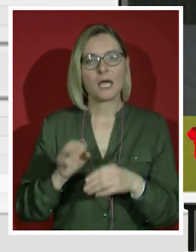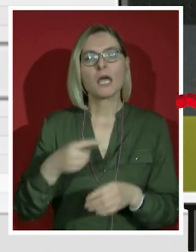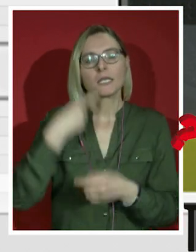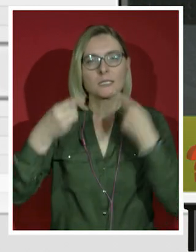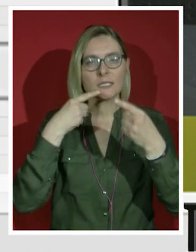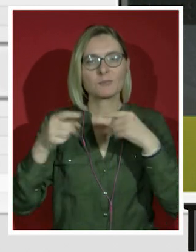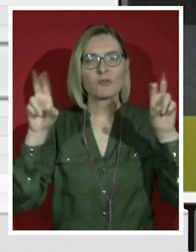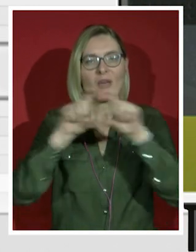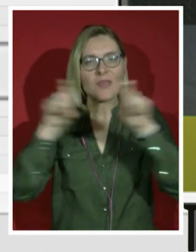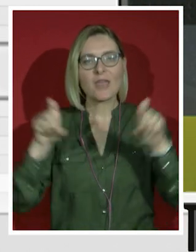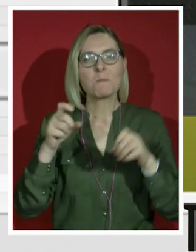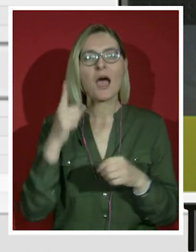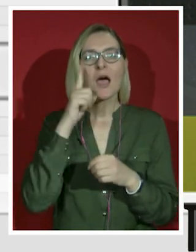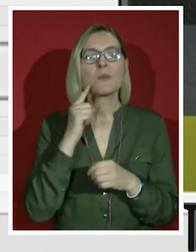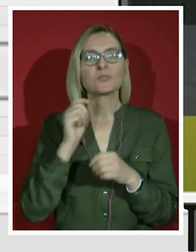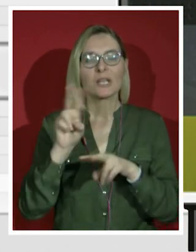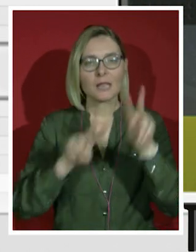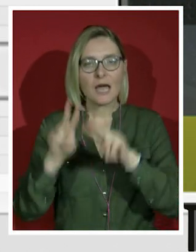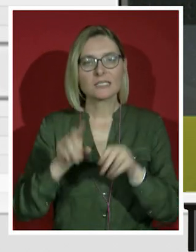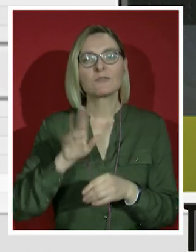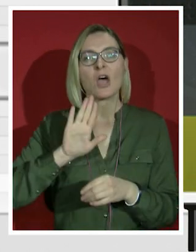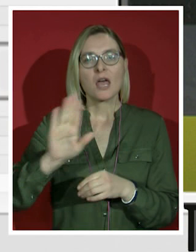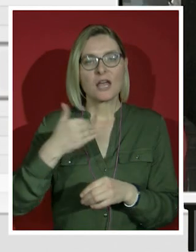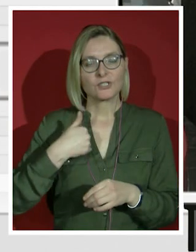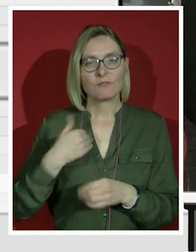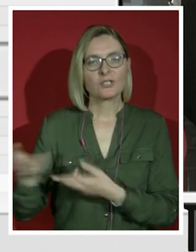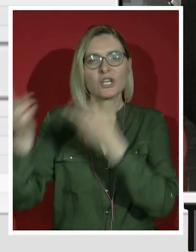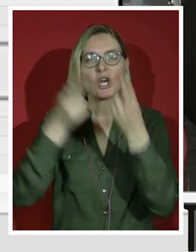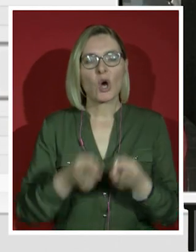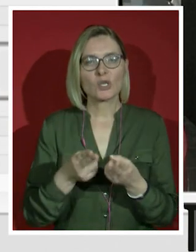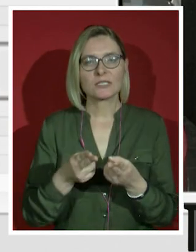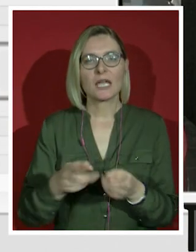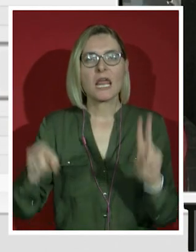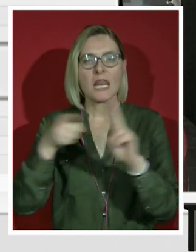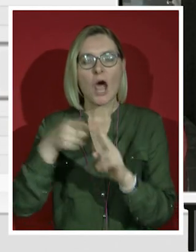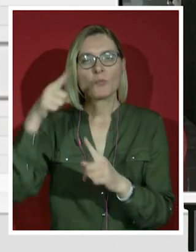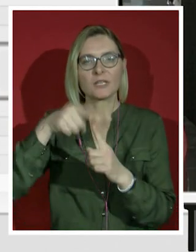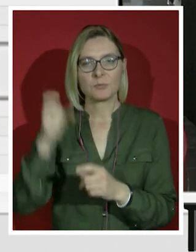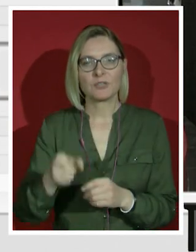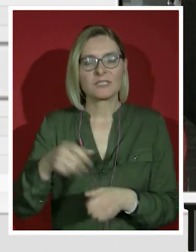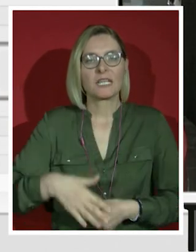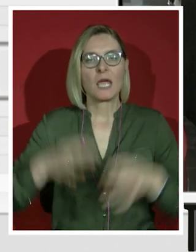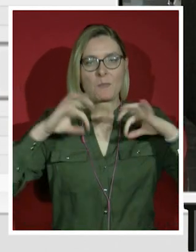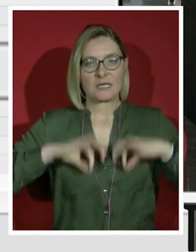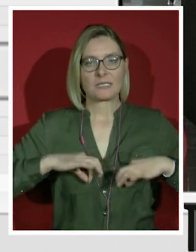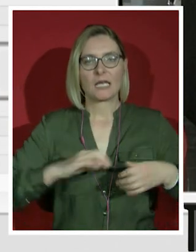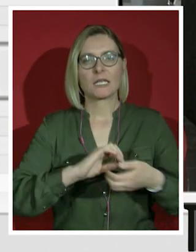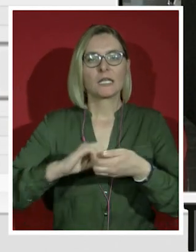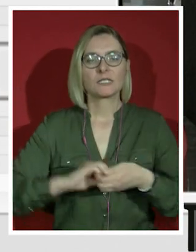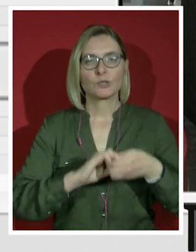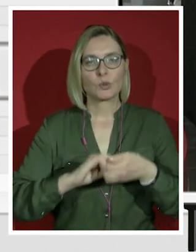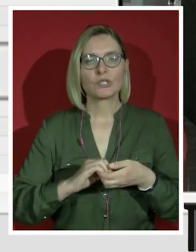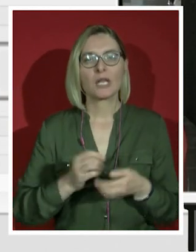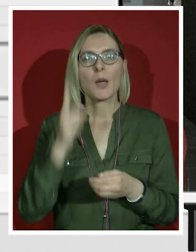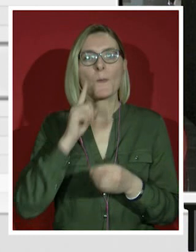на тема пчеларство, а наши и ваши гости се Наум Трпчевски, председател на Сдруженијето на